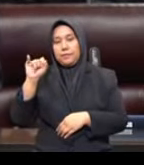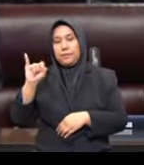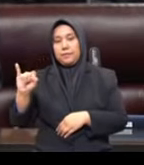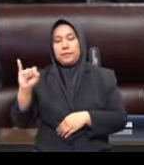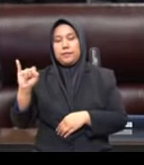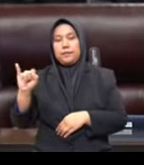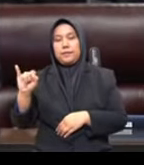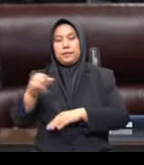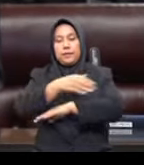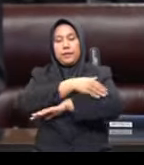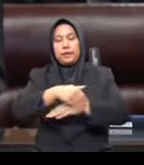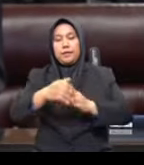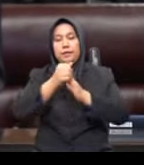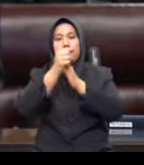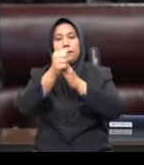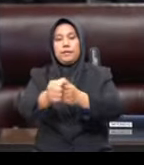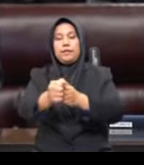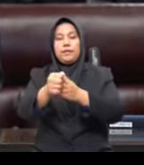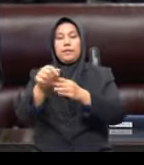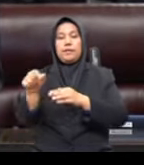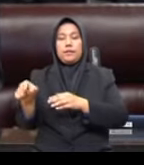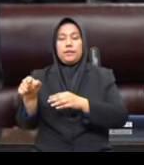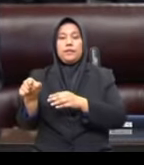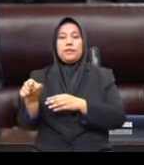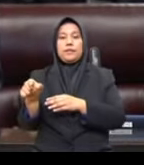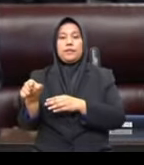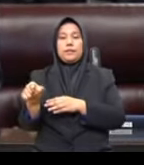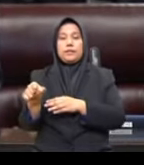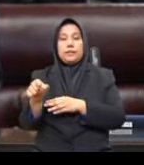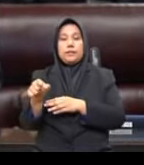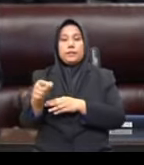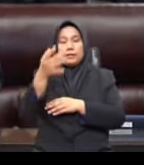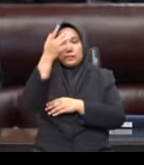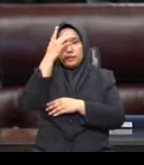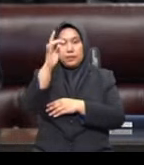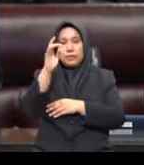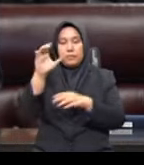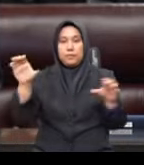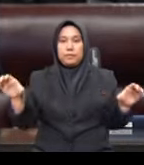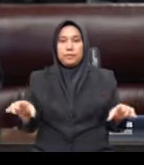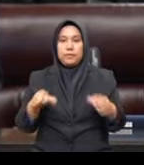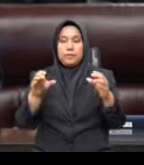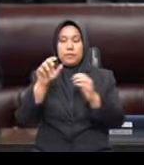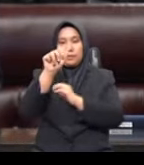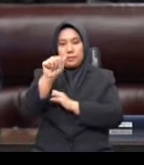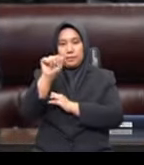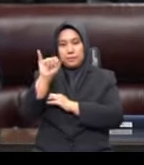merangka garis panduan governance dan etika kecerdasan buatan atau dengan